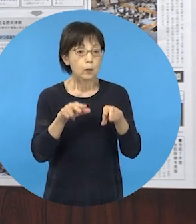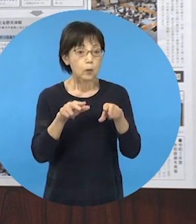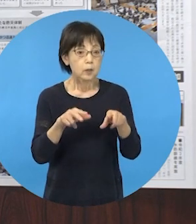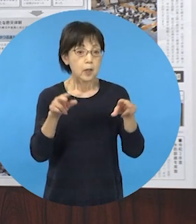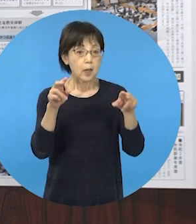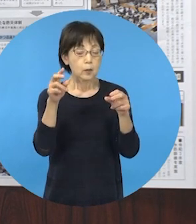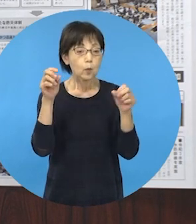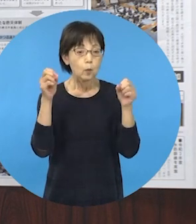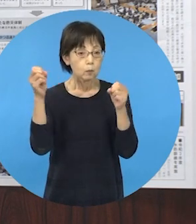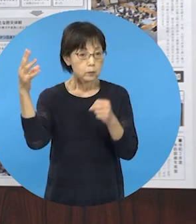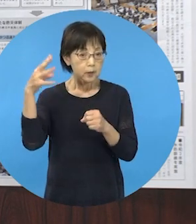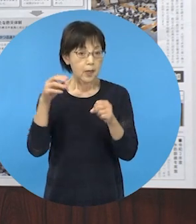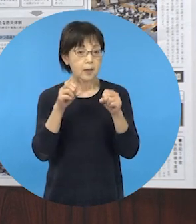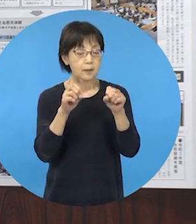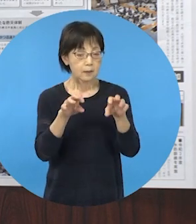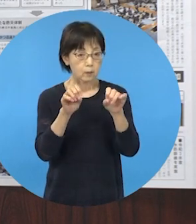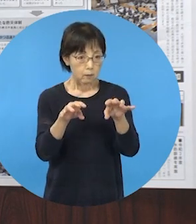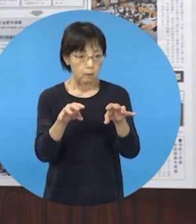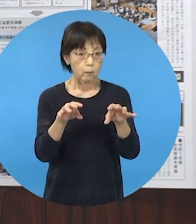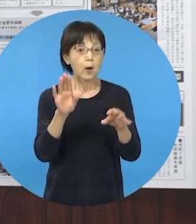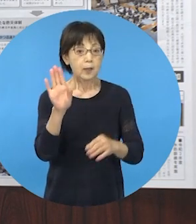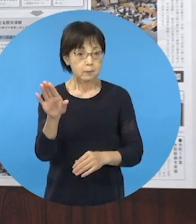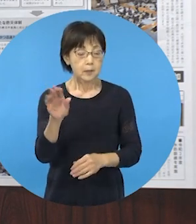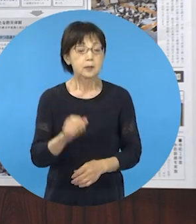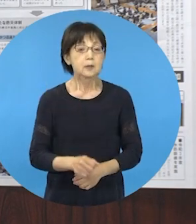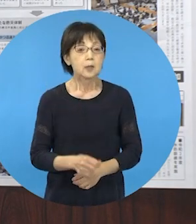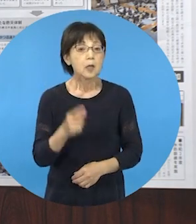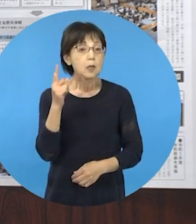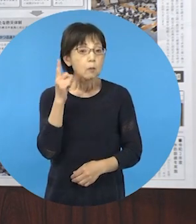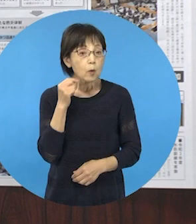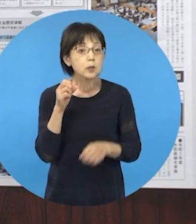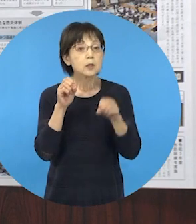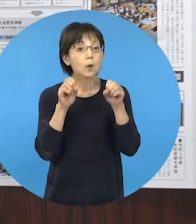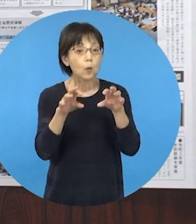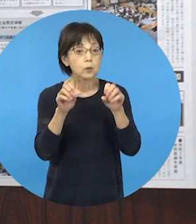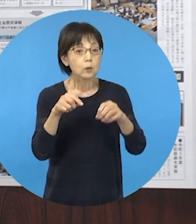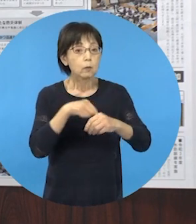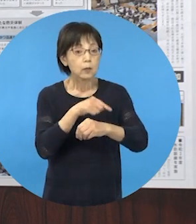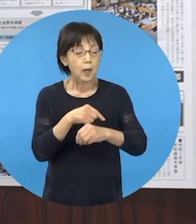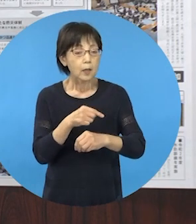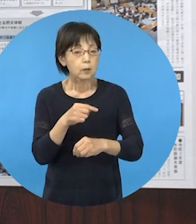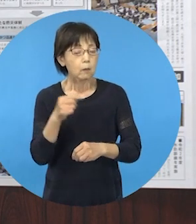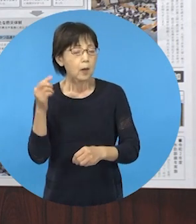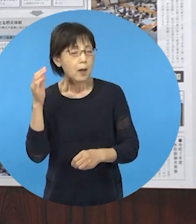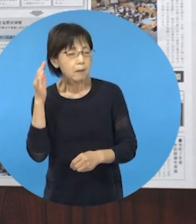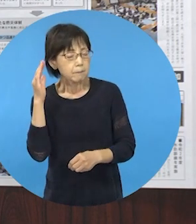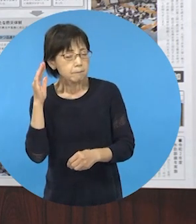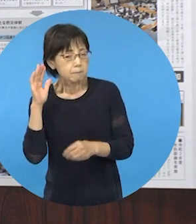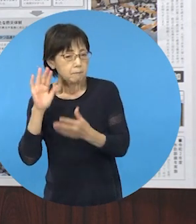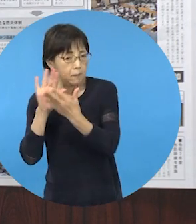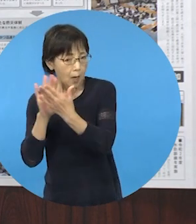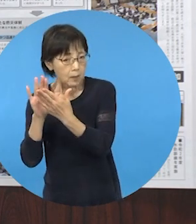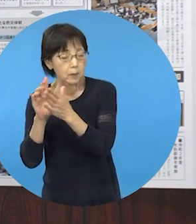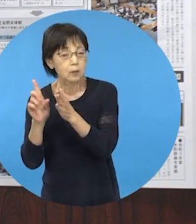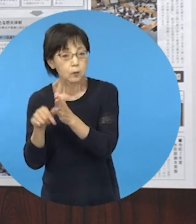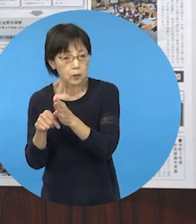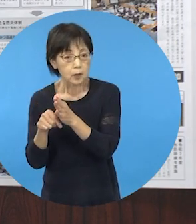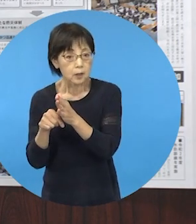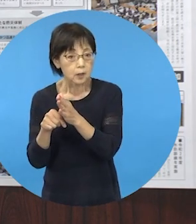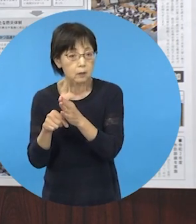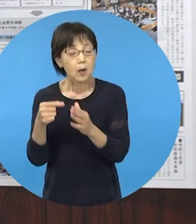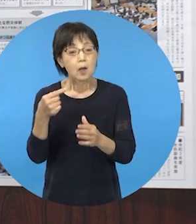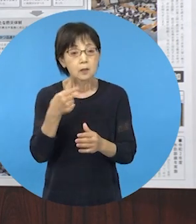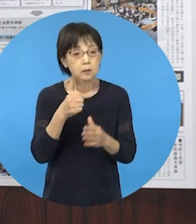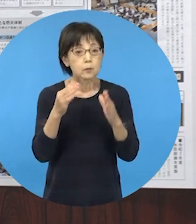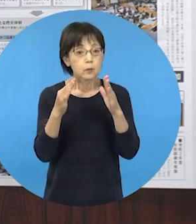。もし放送内容が聞こえなかった場合でも、放送した内容はご自宅の電